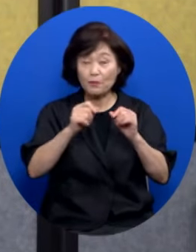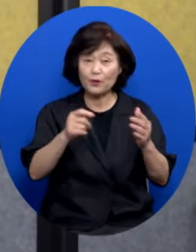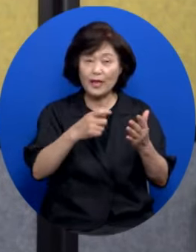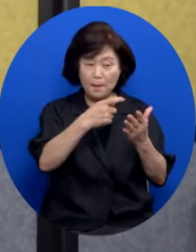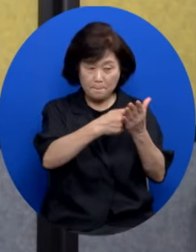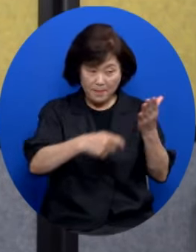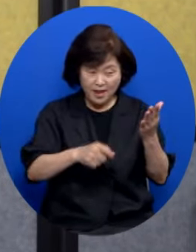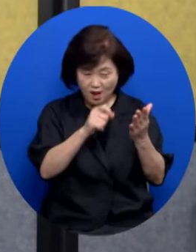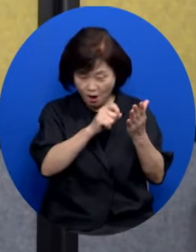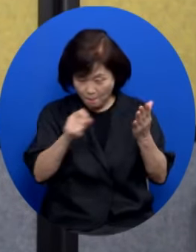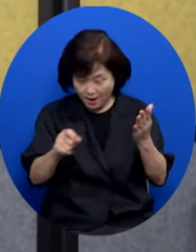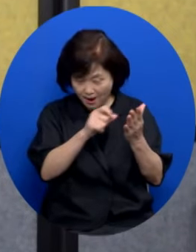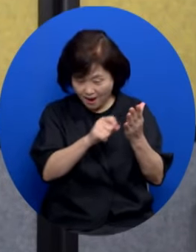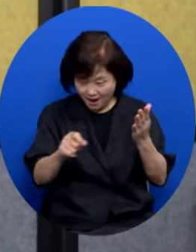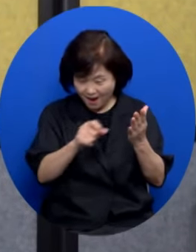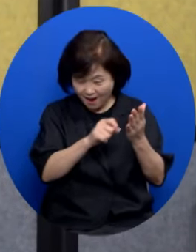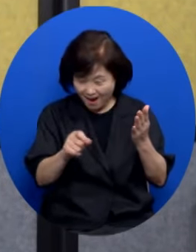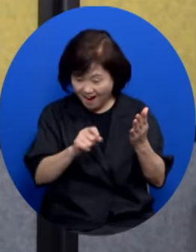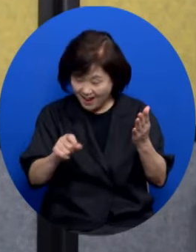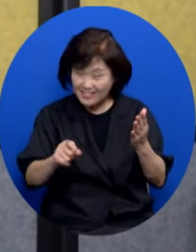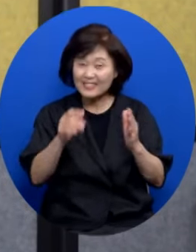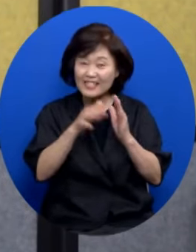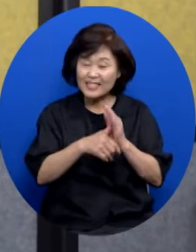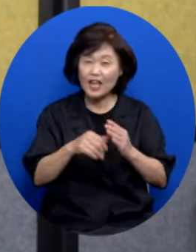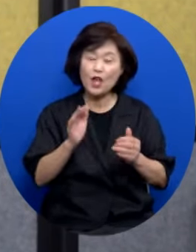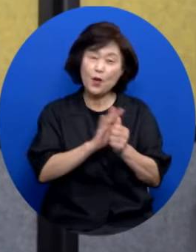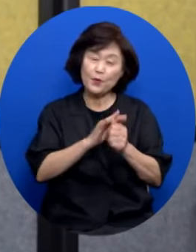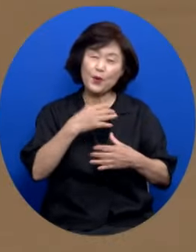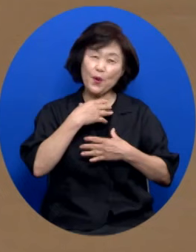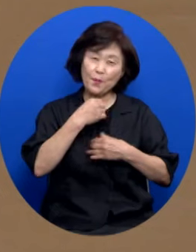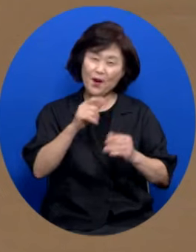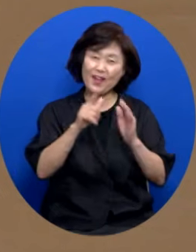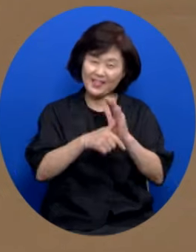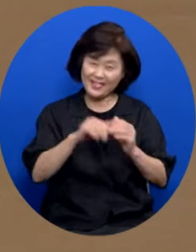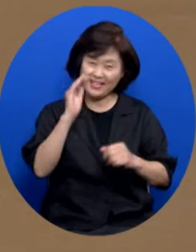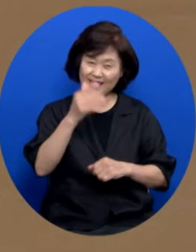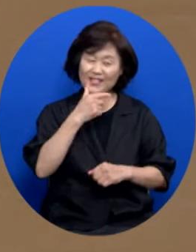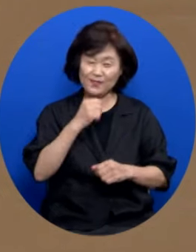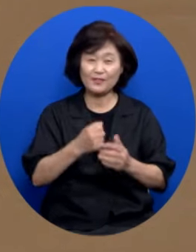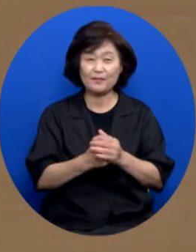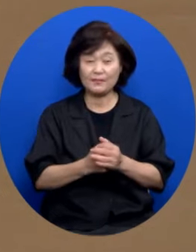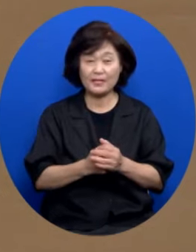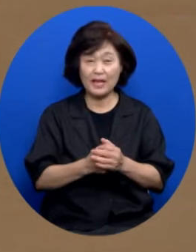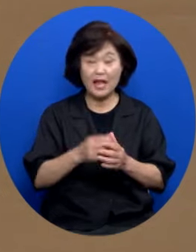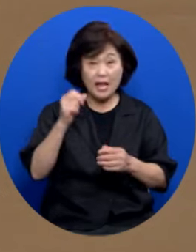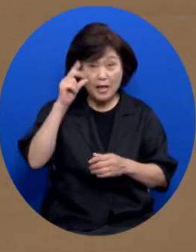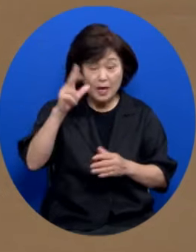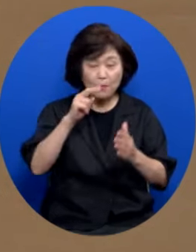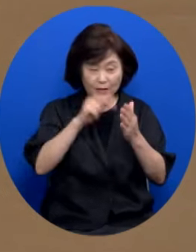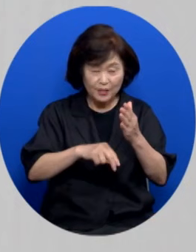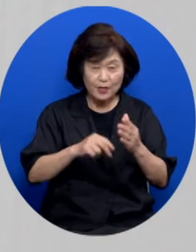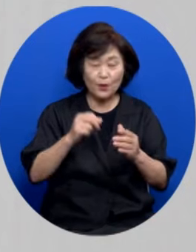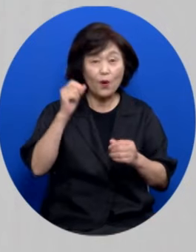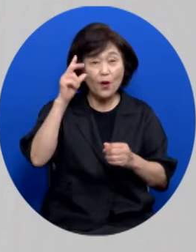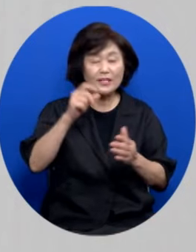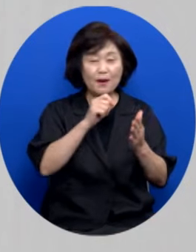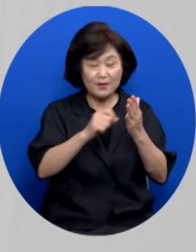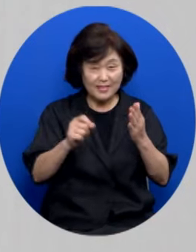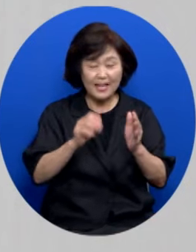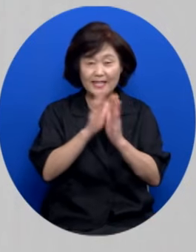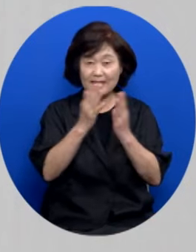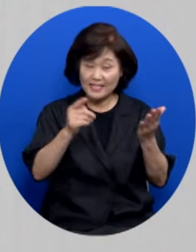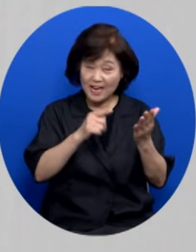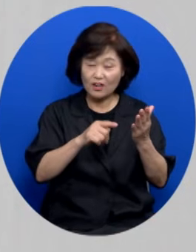필사를 하시면 위로와 은혜와 평안의 시간이 되시리라고 잠언 읽고 잠언 쓰자 책은 잠언